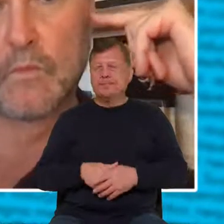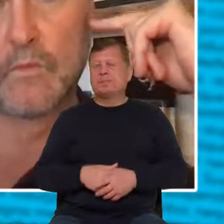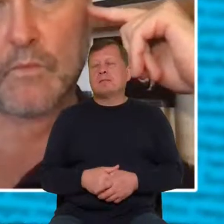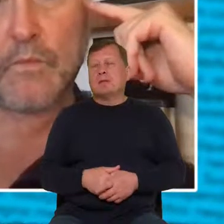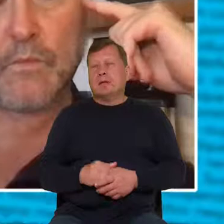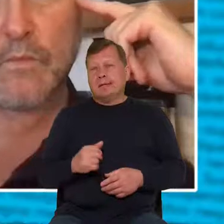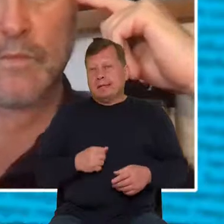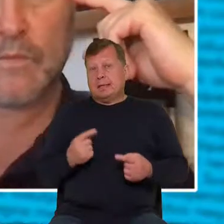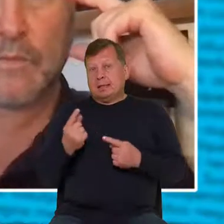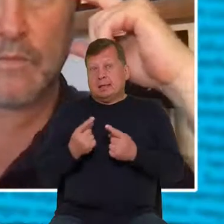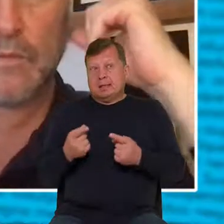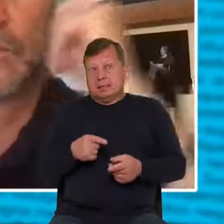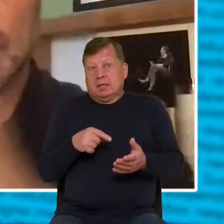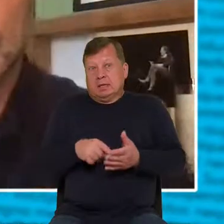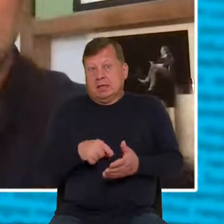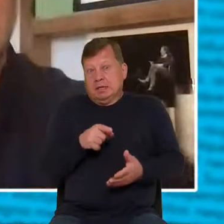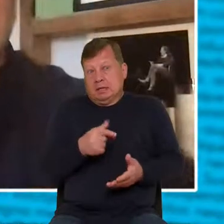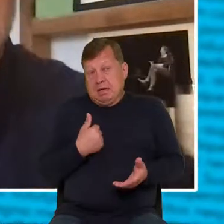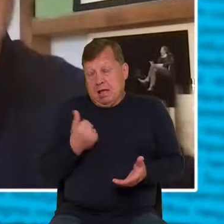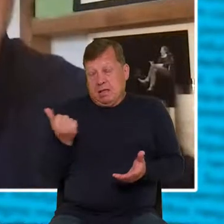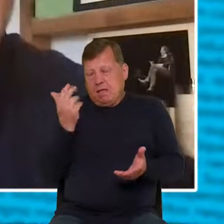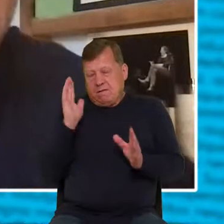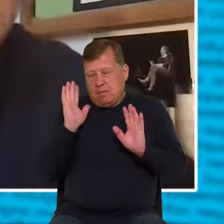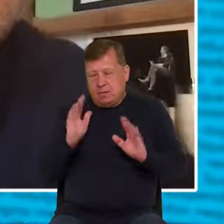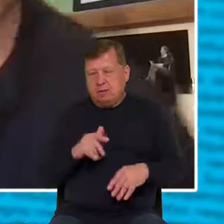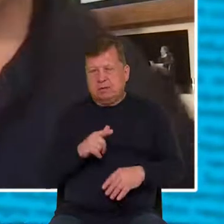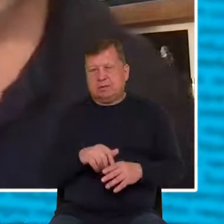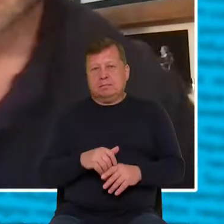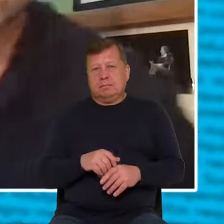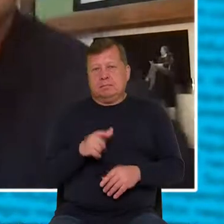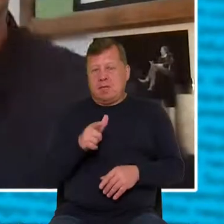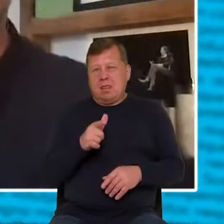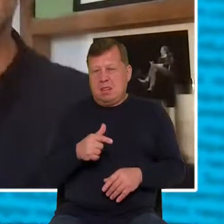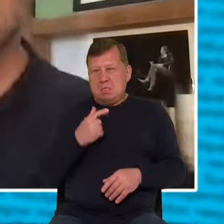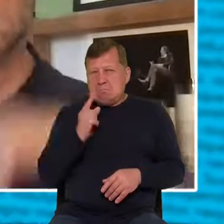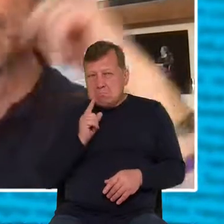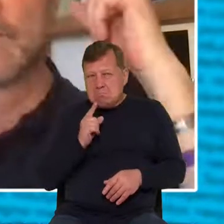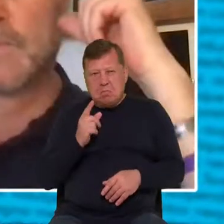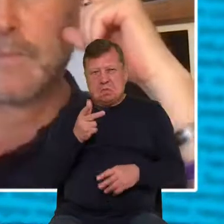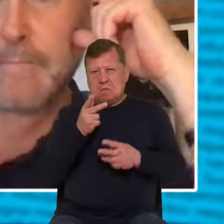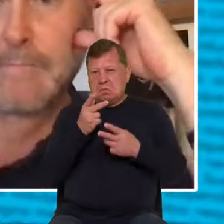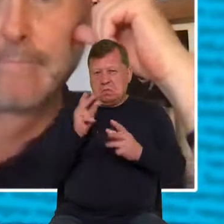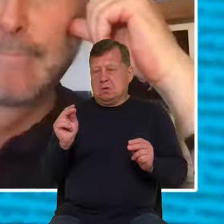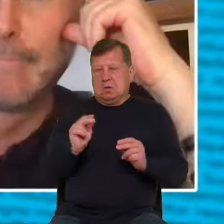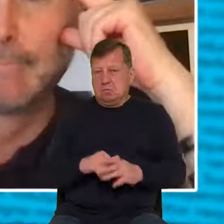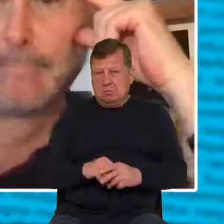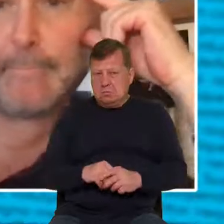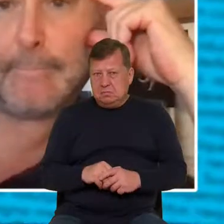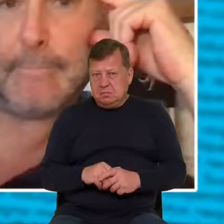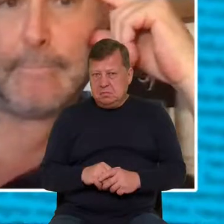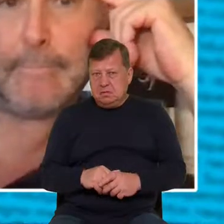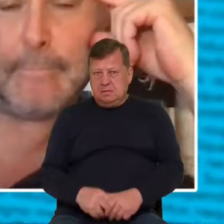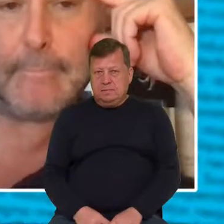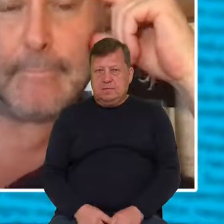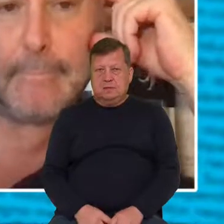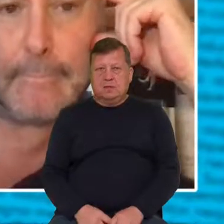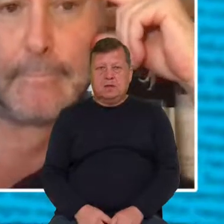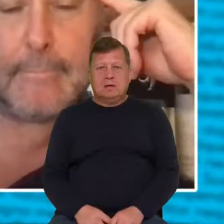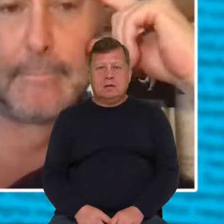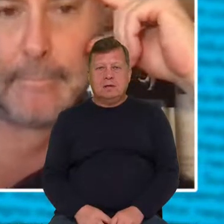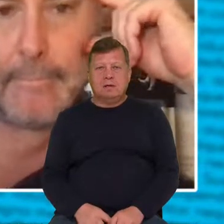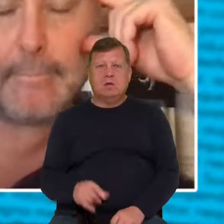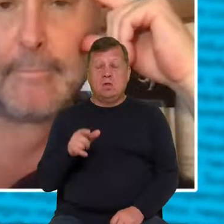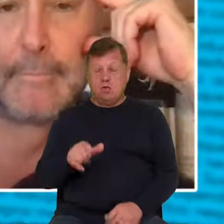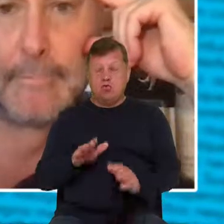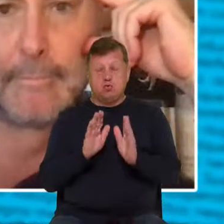tym przypadku, a przynajmniej tak sobie to wyobrażam, do końca tak nie jest. To znaczy, jak wiele z powstania